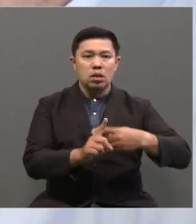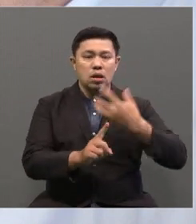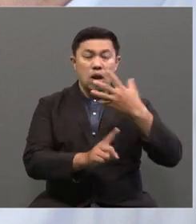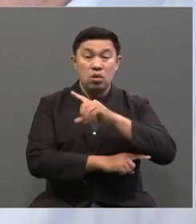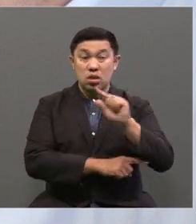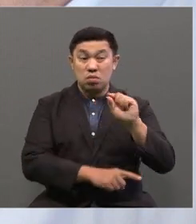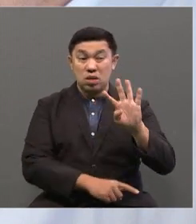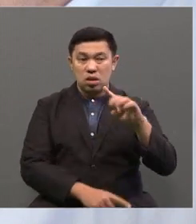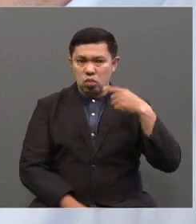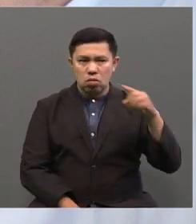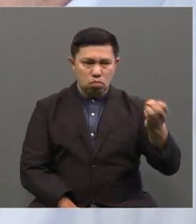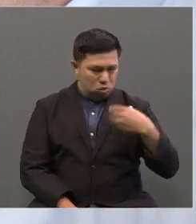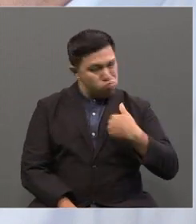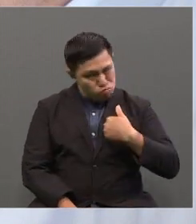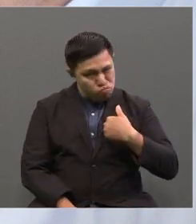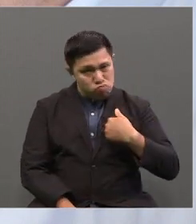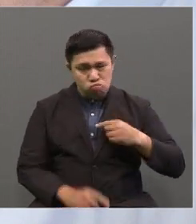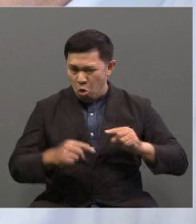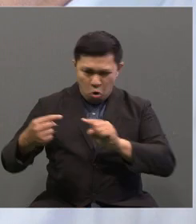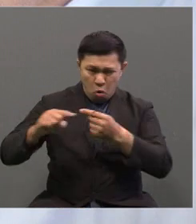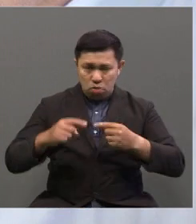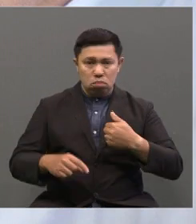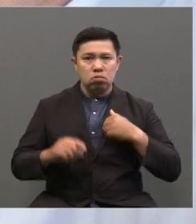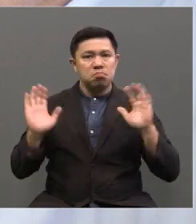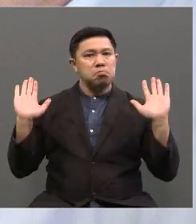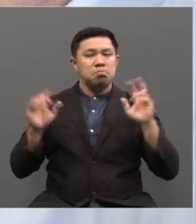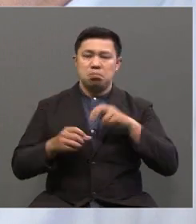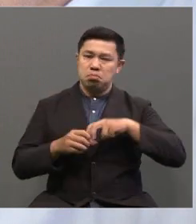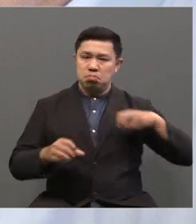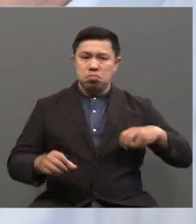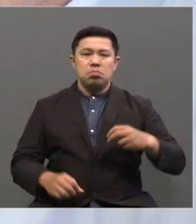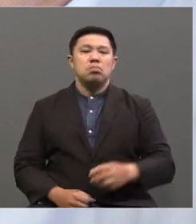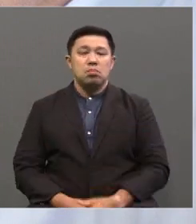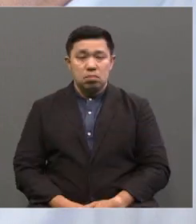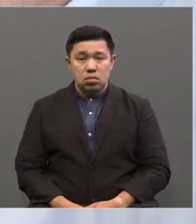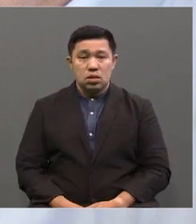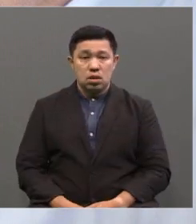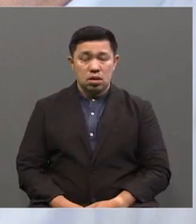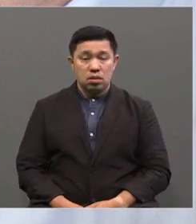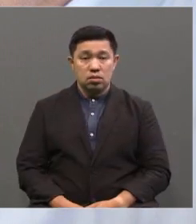แล้วแอมบอกว่าจะสู้ต่อเพราะฉะนั้นตัวเองก็เลยตัดสินใจถอนตัวดีกว่าครับ